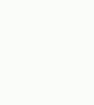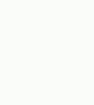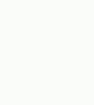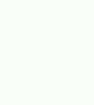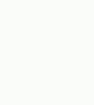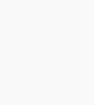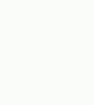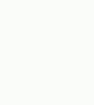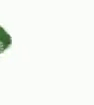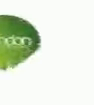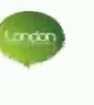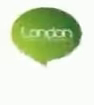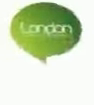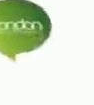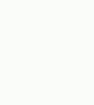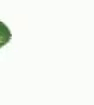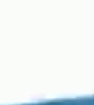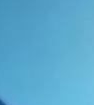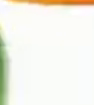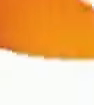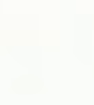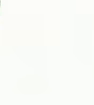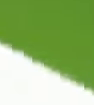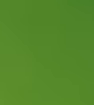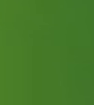Экспо 2017. Болашаққа бірге барамыз.